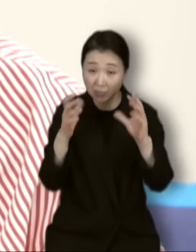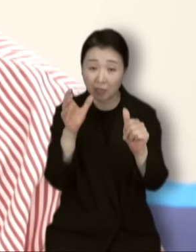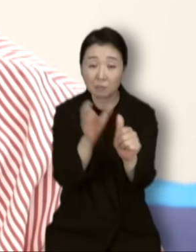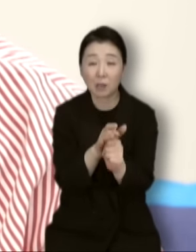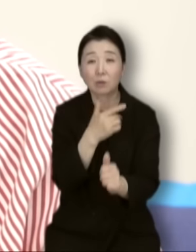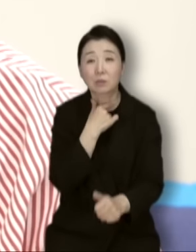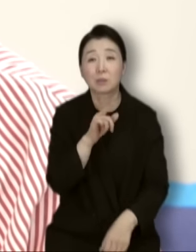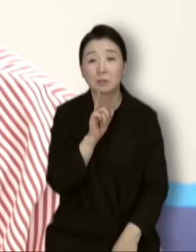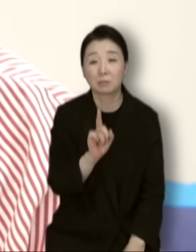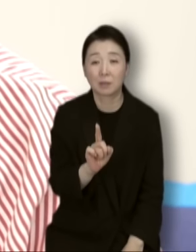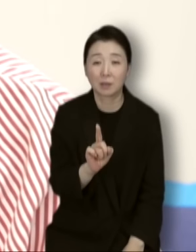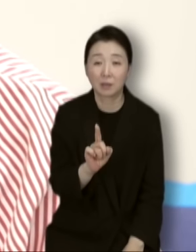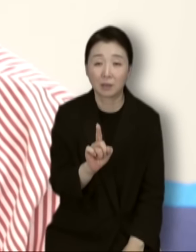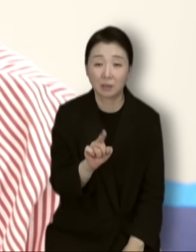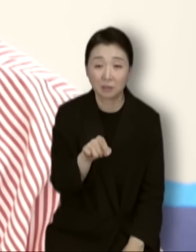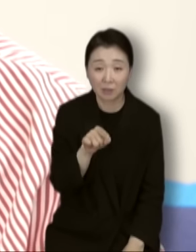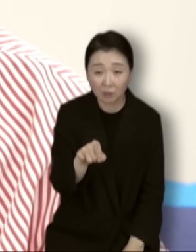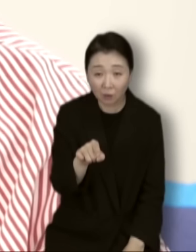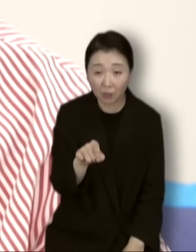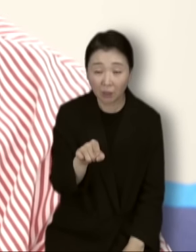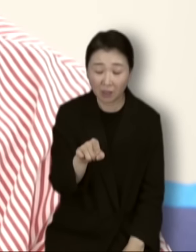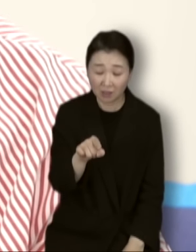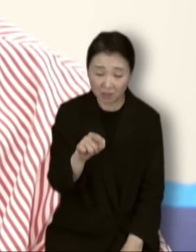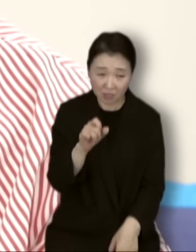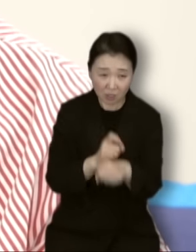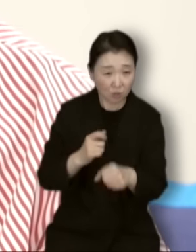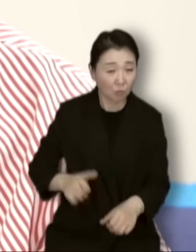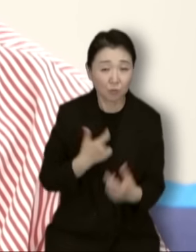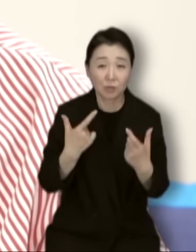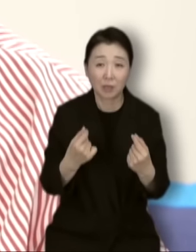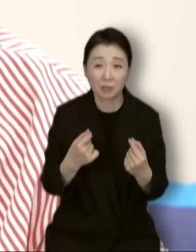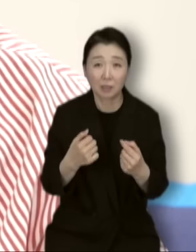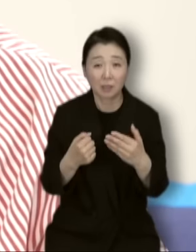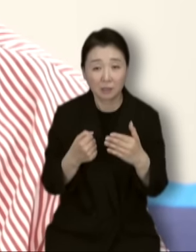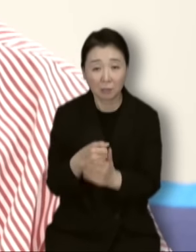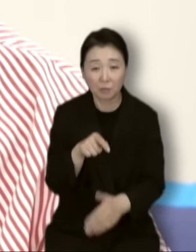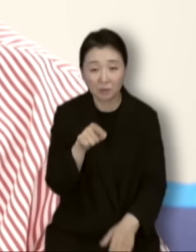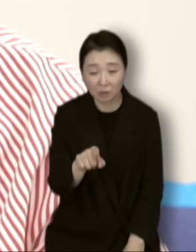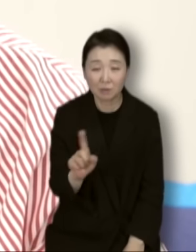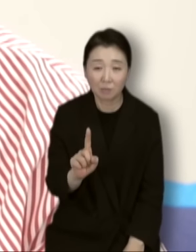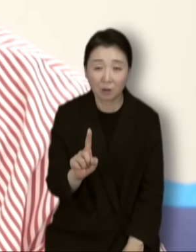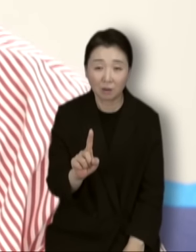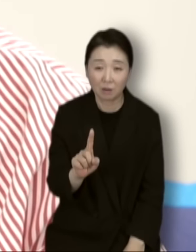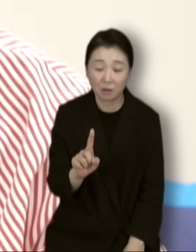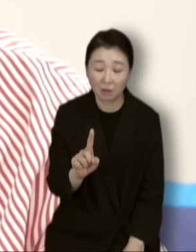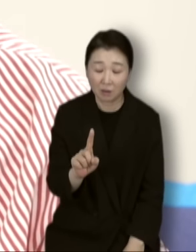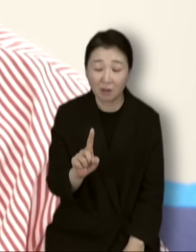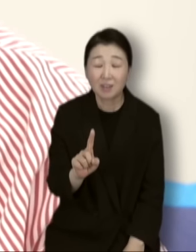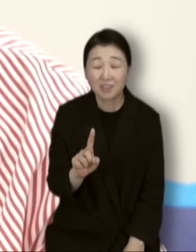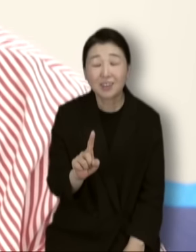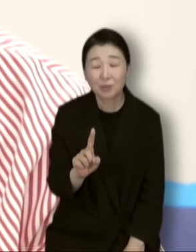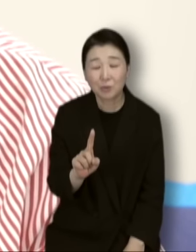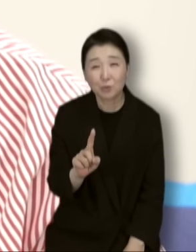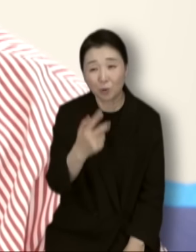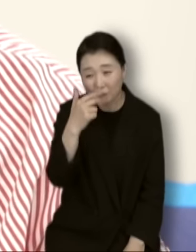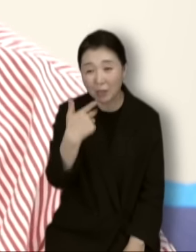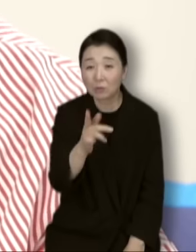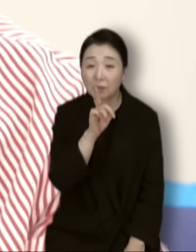장애아를 좀 맡기고 싶었다 근데 너의 그 불같은 성격 때문에 내가 그래도 너를 선처해